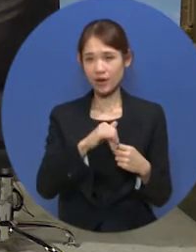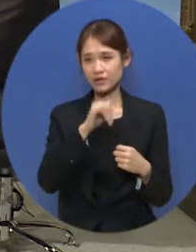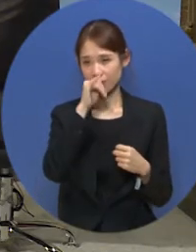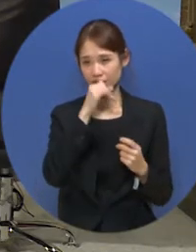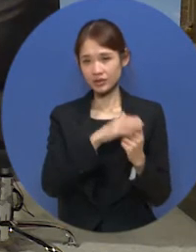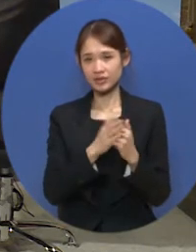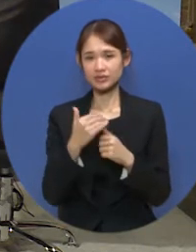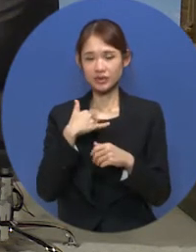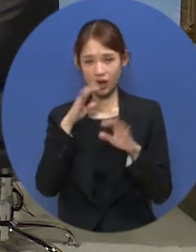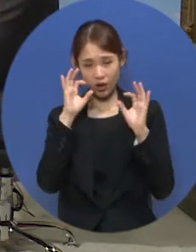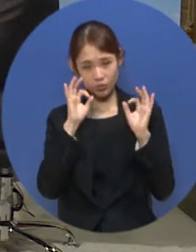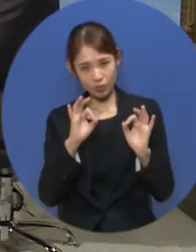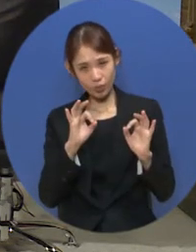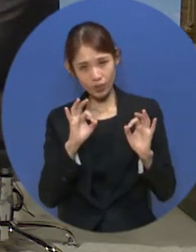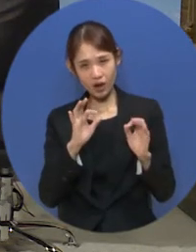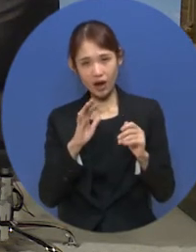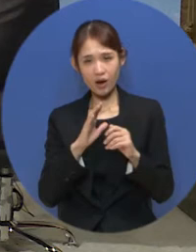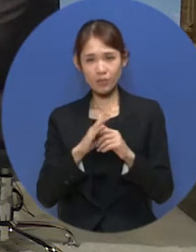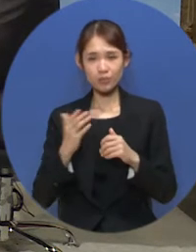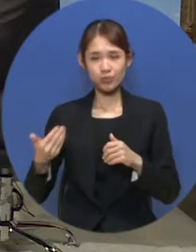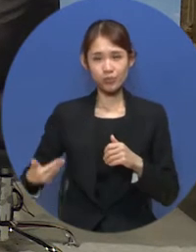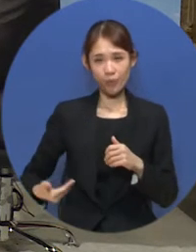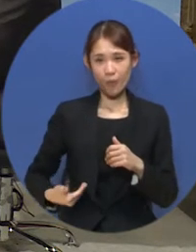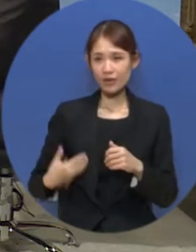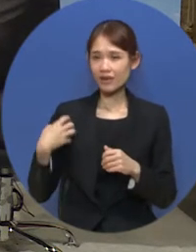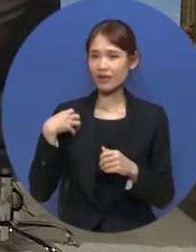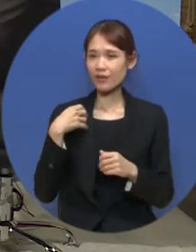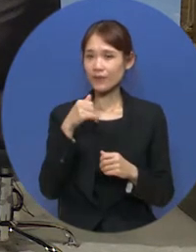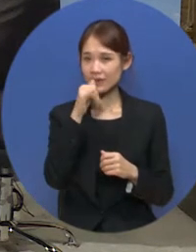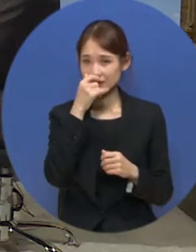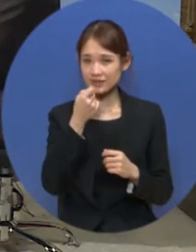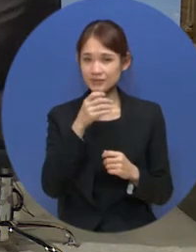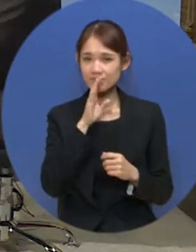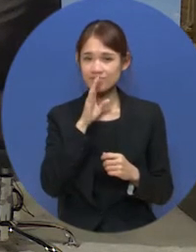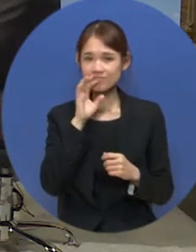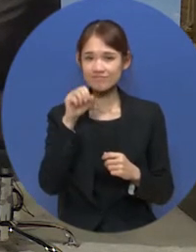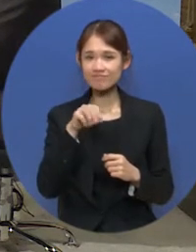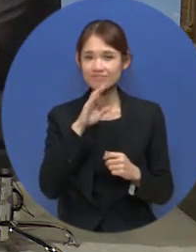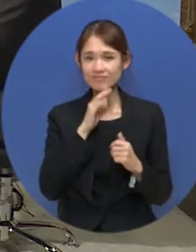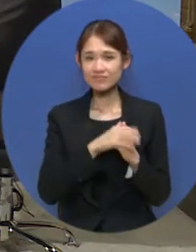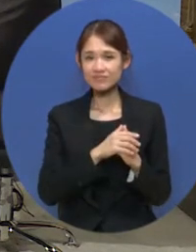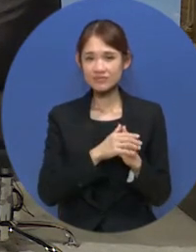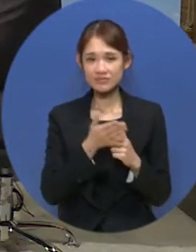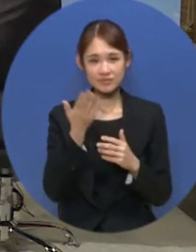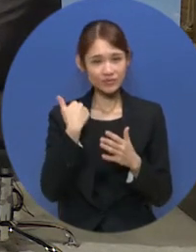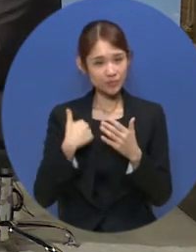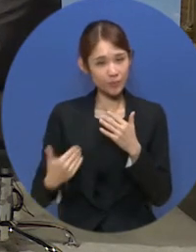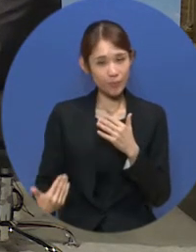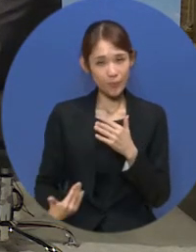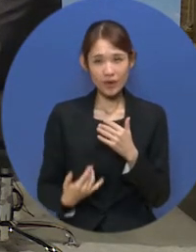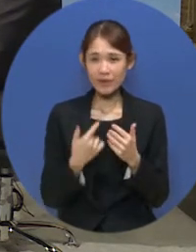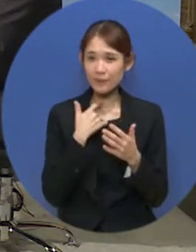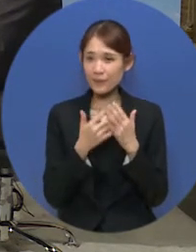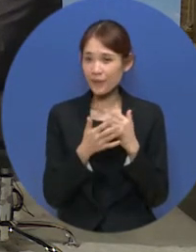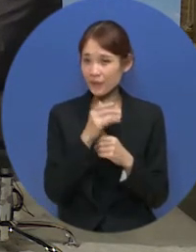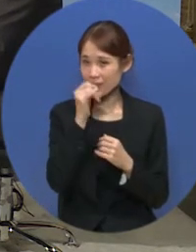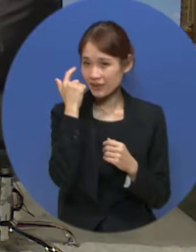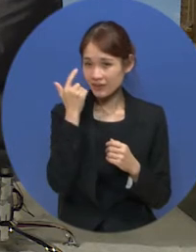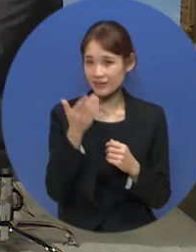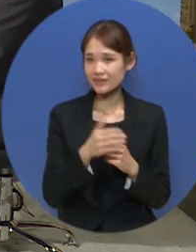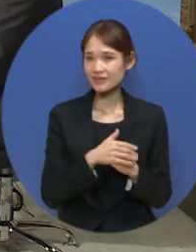또 제가 보니까 이 모델 역할까지 또 해주셨더라고요. 네, 그렇습니다. 아, 네. 그 이전에 모델 일은